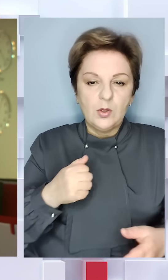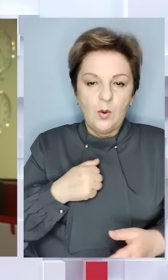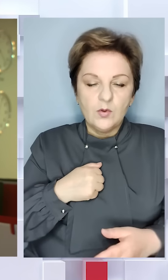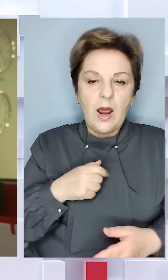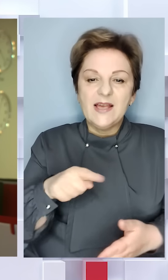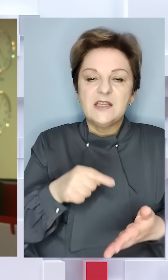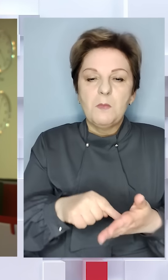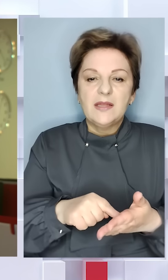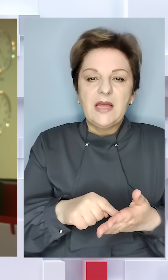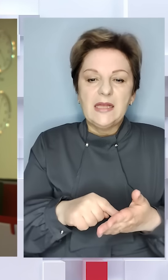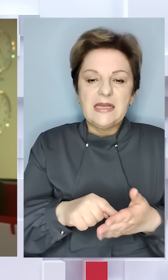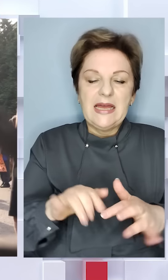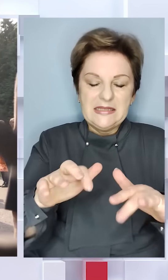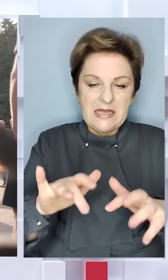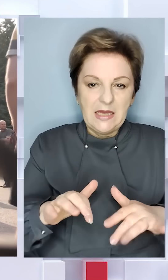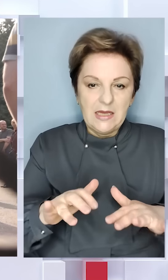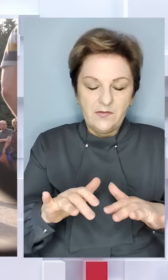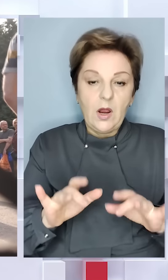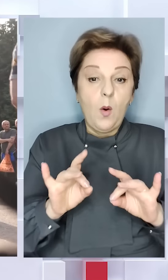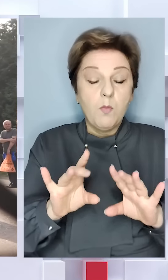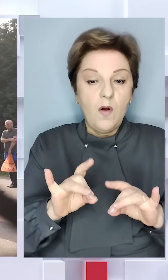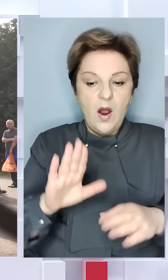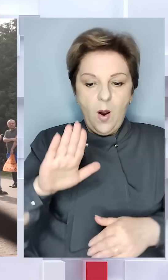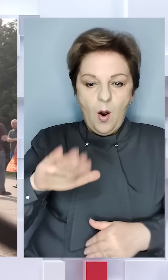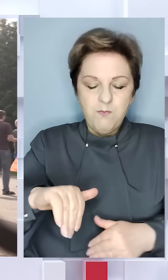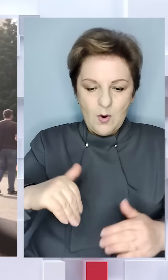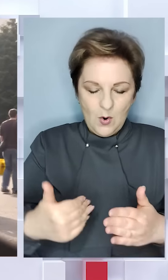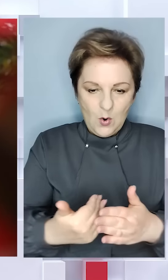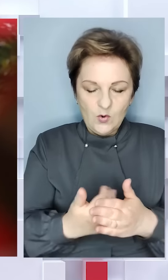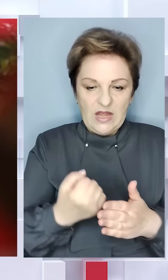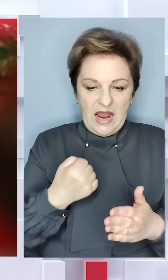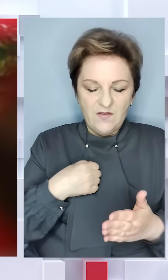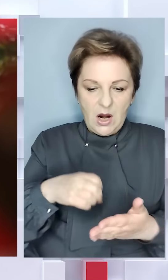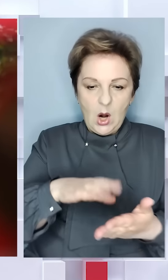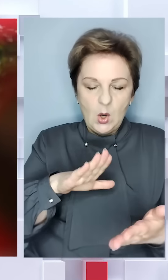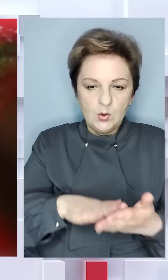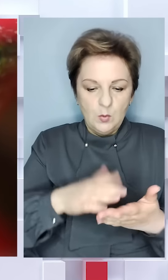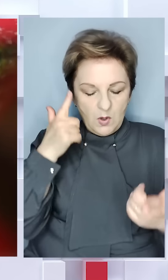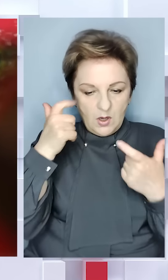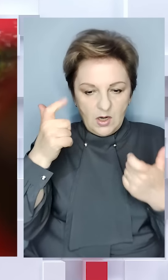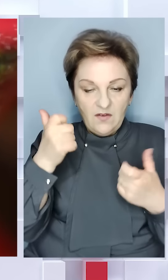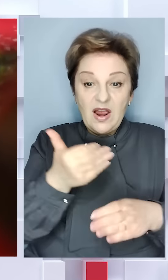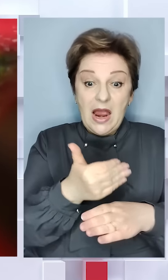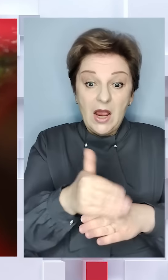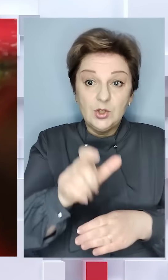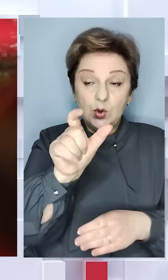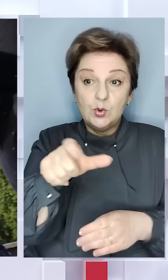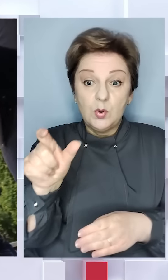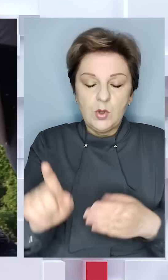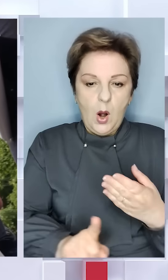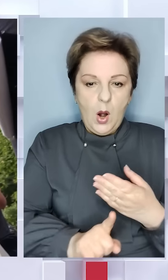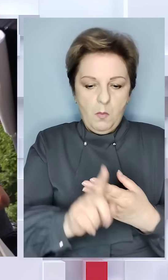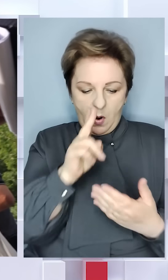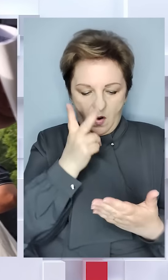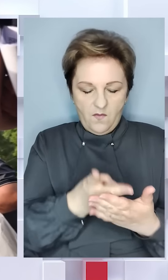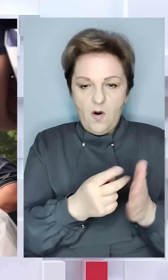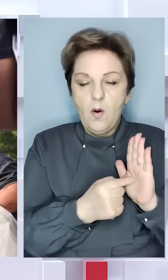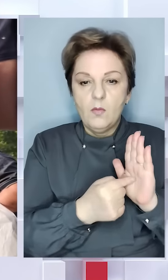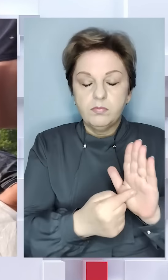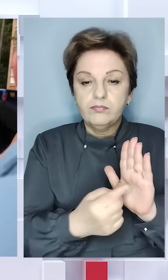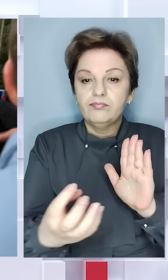цифровізації Катерина Черногоренко. Вона пояснила, після оновлення військово-облікових даних у частини користувачів почав